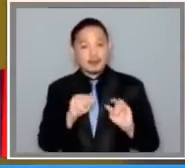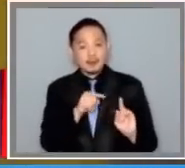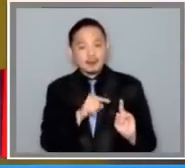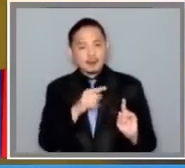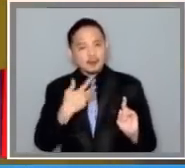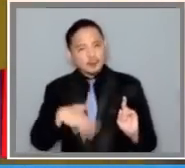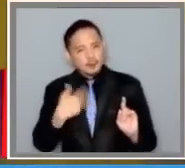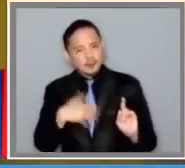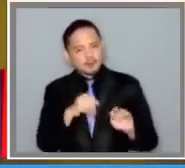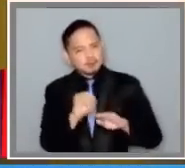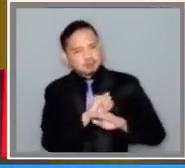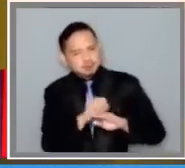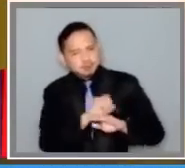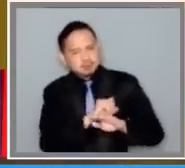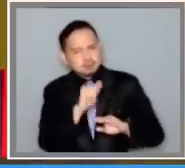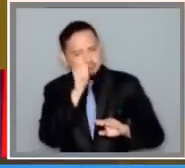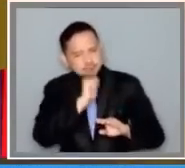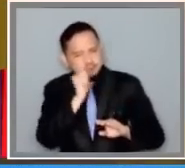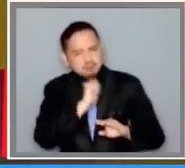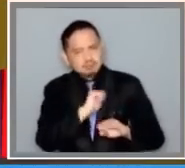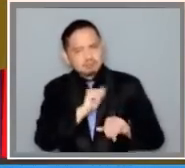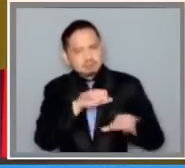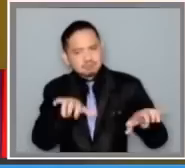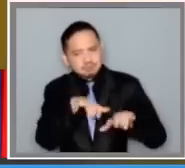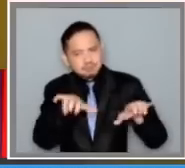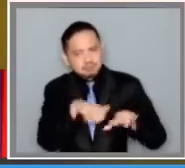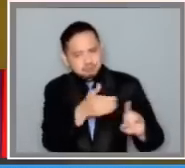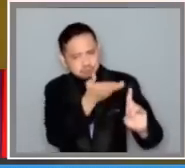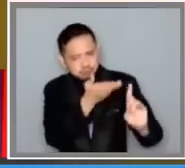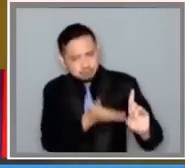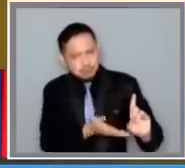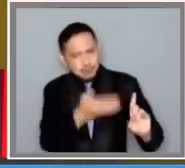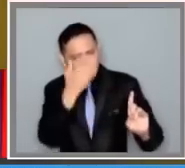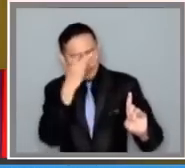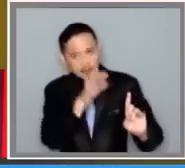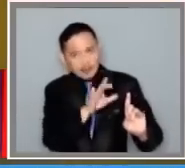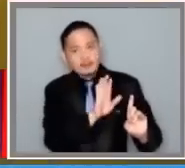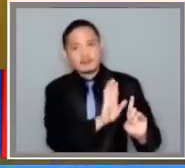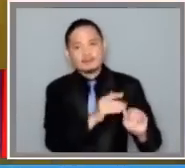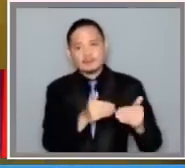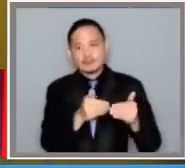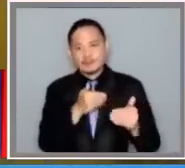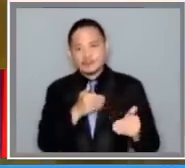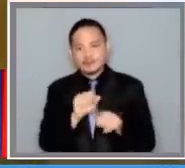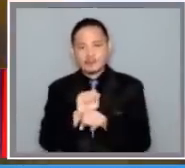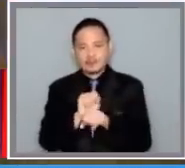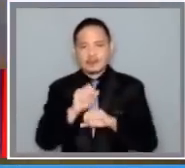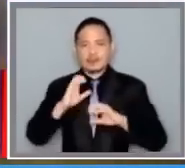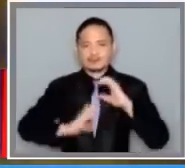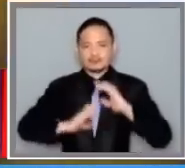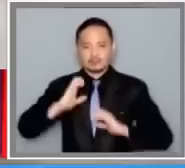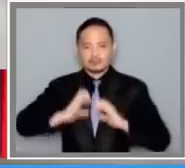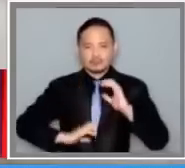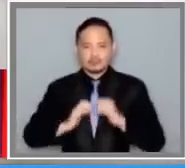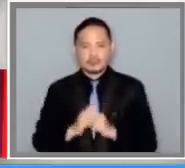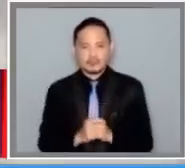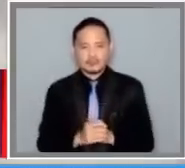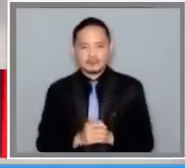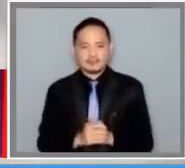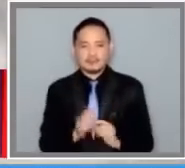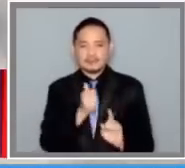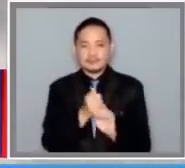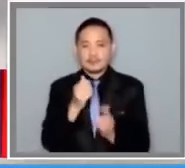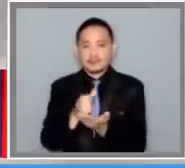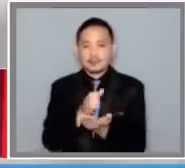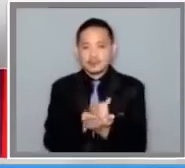at syaga ni Brian na dati na rin daw namasukan bilang construction worker. Kasalukuyang kumukuha ng kursong Industrial